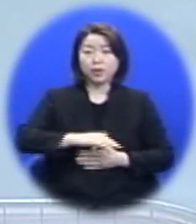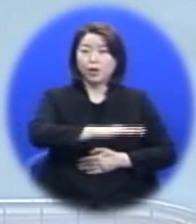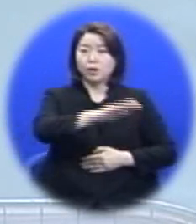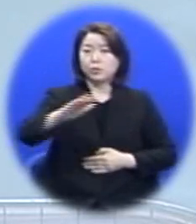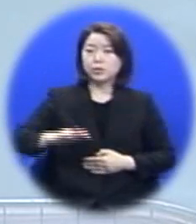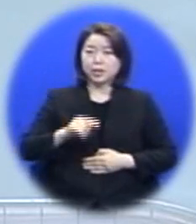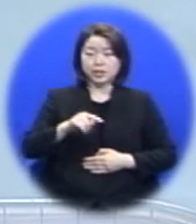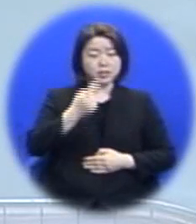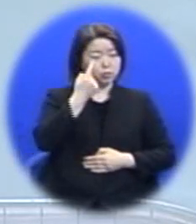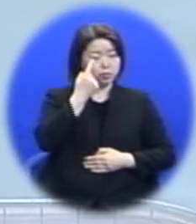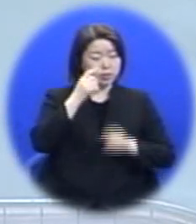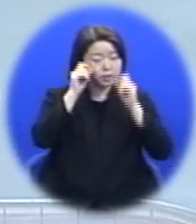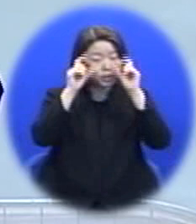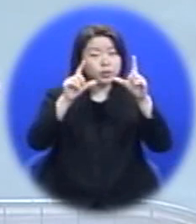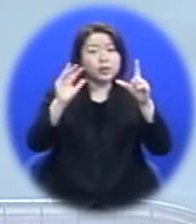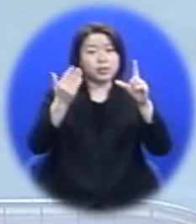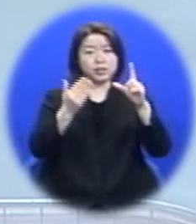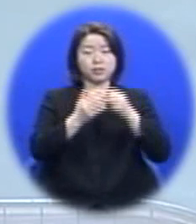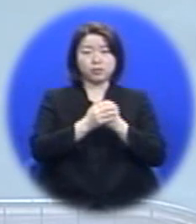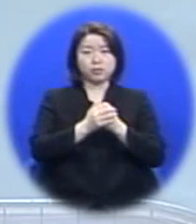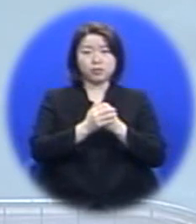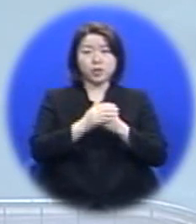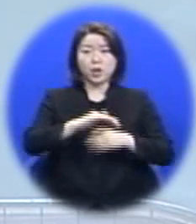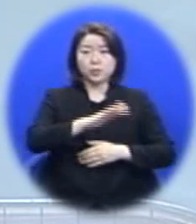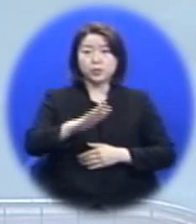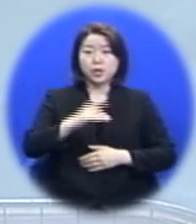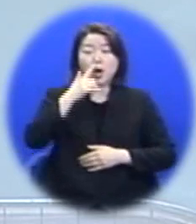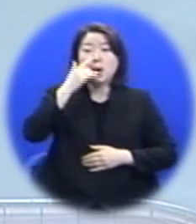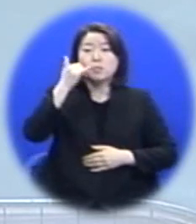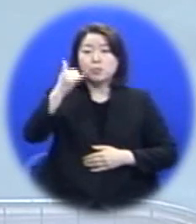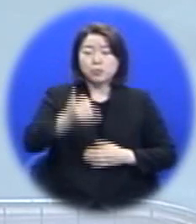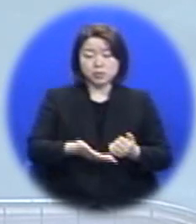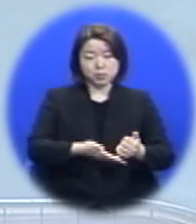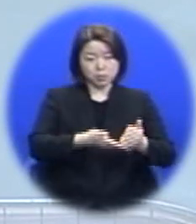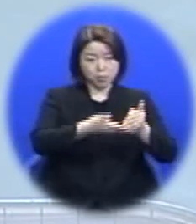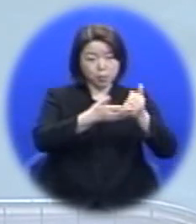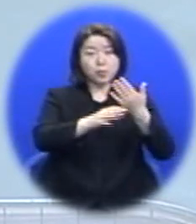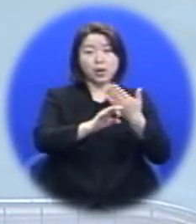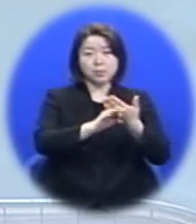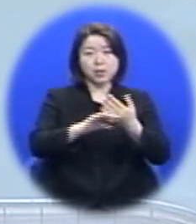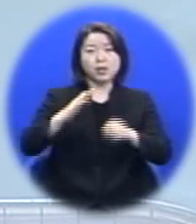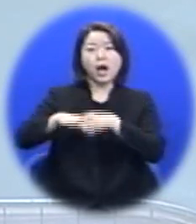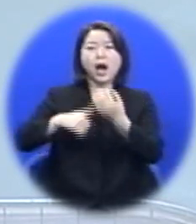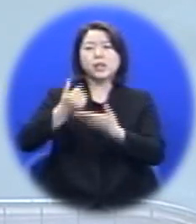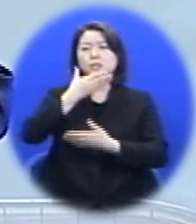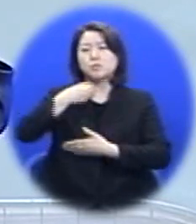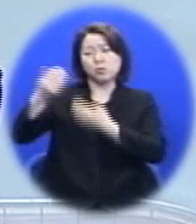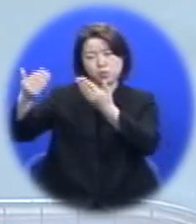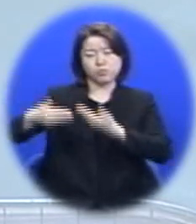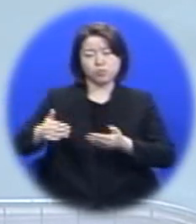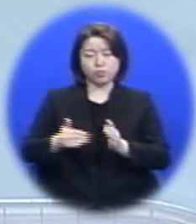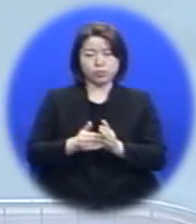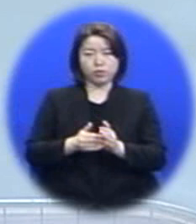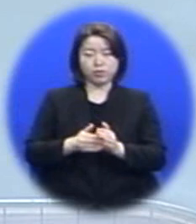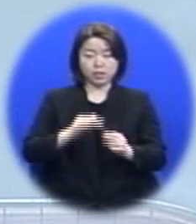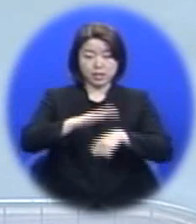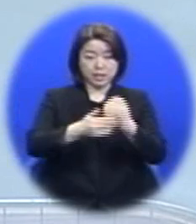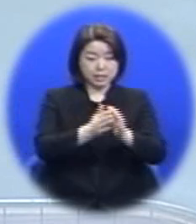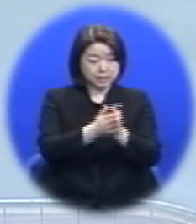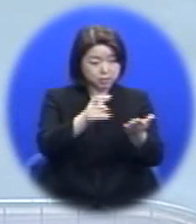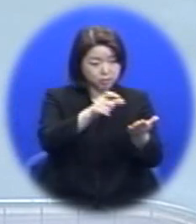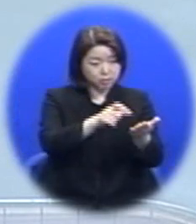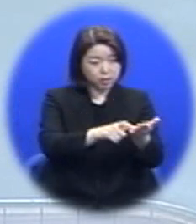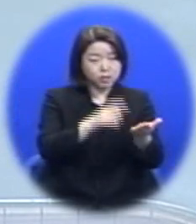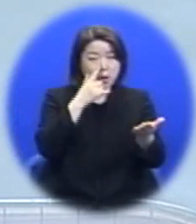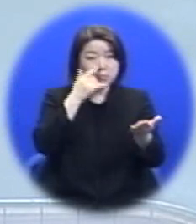우리가 이 눈이 뜨여야 됩니다. 우리가 부모님을 공경하면 하나님이 갚으신다는 겁니다. 성경은 부모님을 공경하는